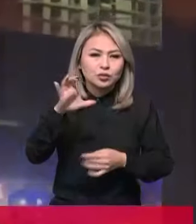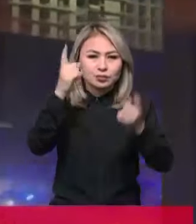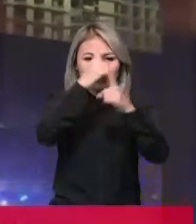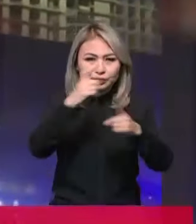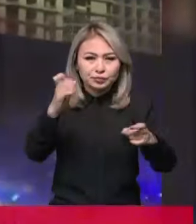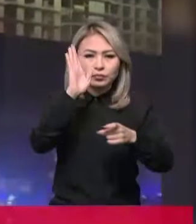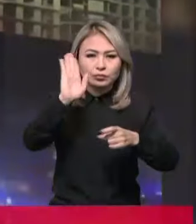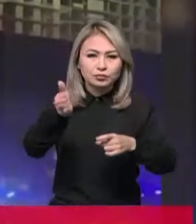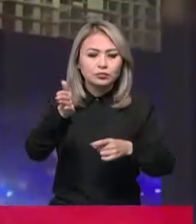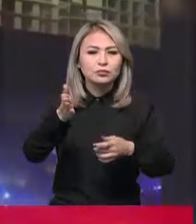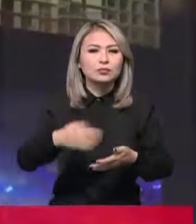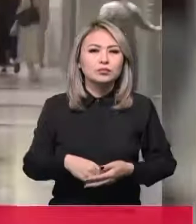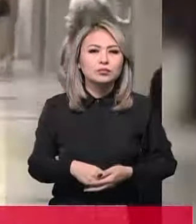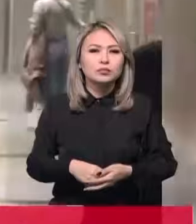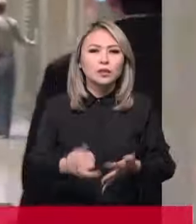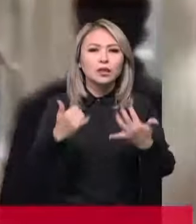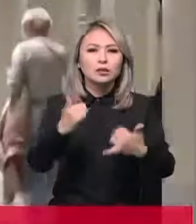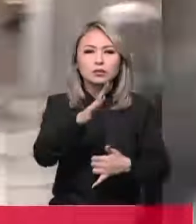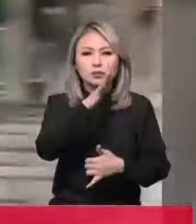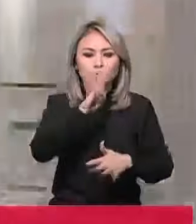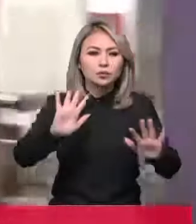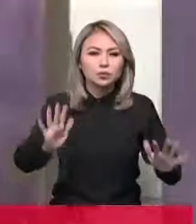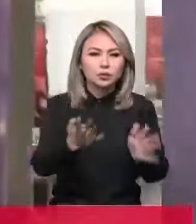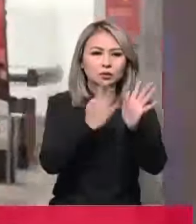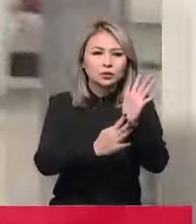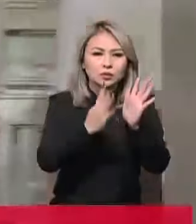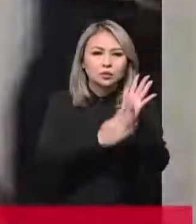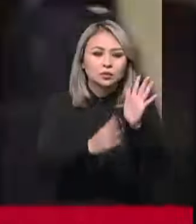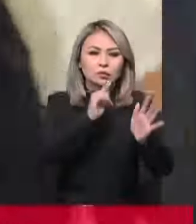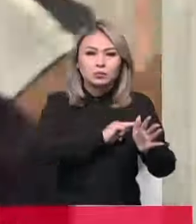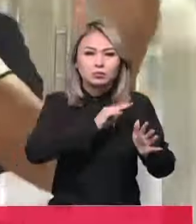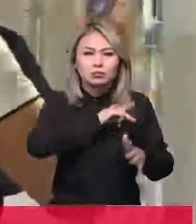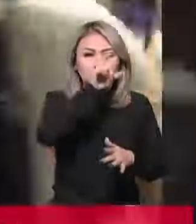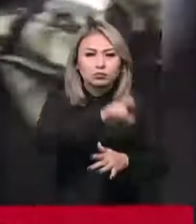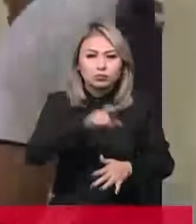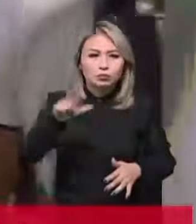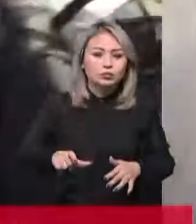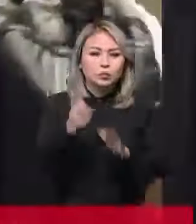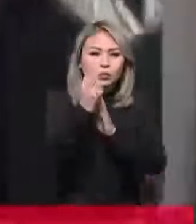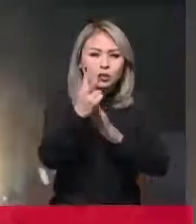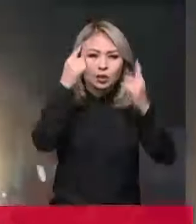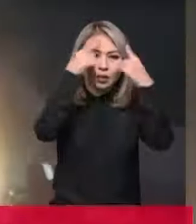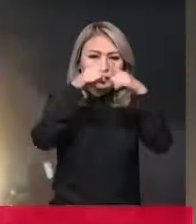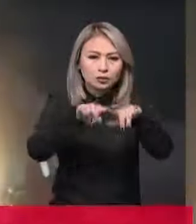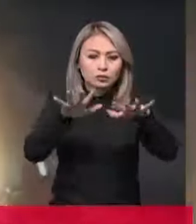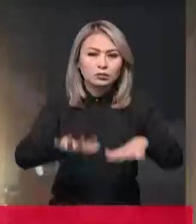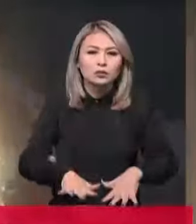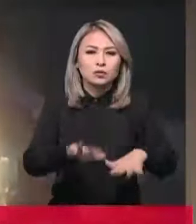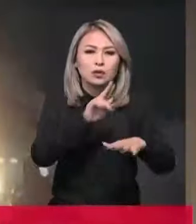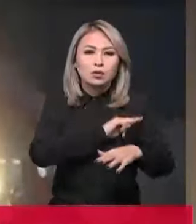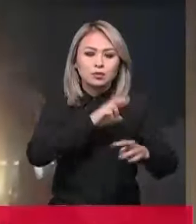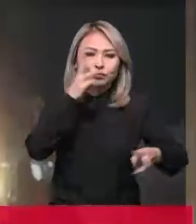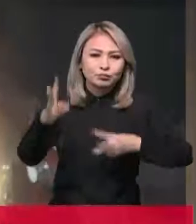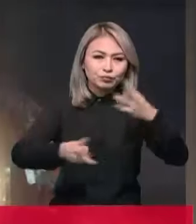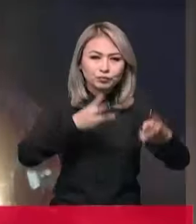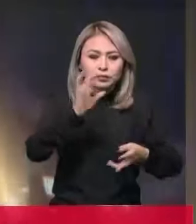мәлімдейтін болады. Қазір енді оқиға орнында 90 қызметкер, сондай-ақ 12 техника жұмылдырылып осы өрт сөндіру жұмыстарымен